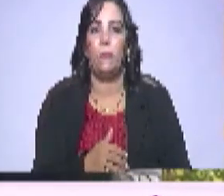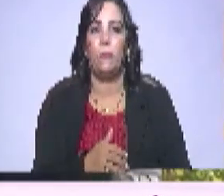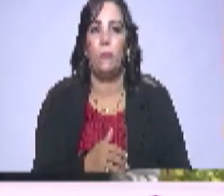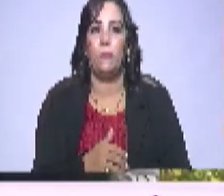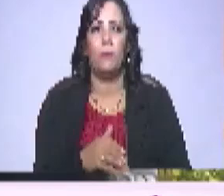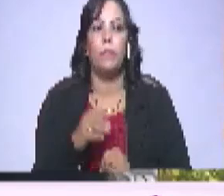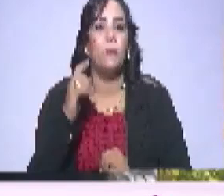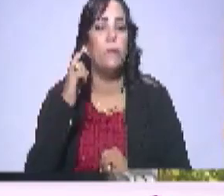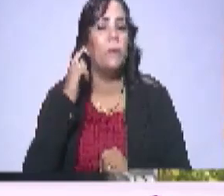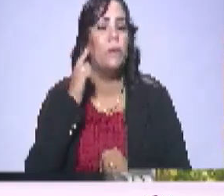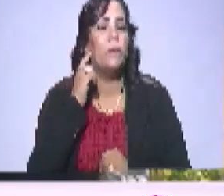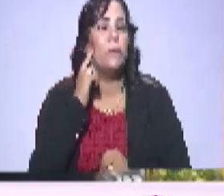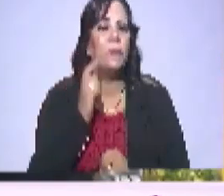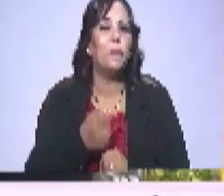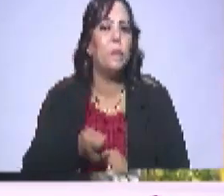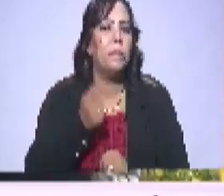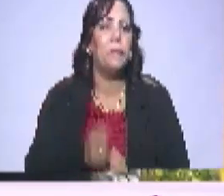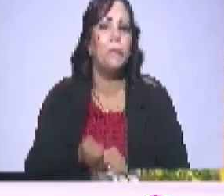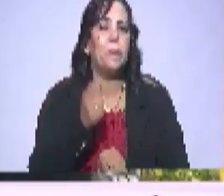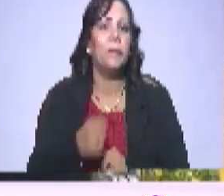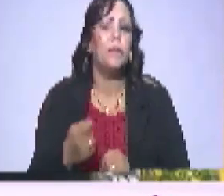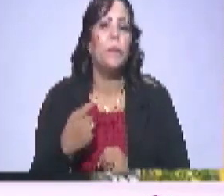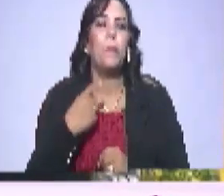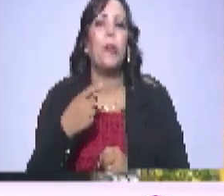سامعه القرمشه دي؟